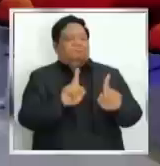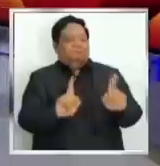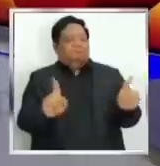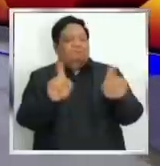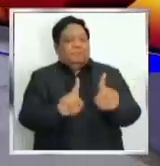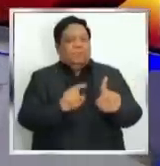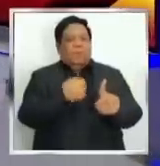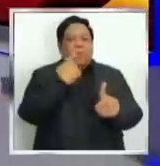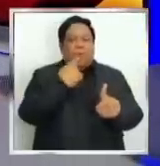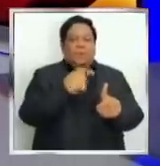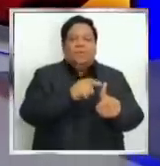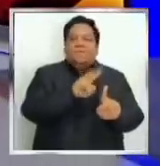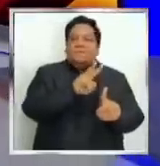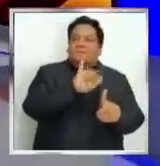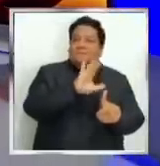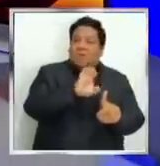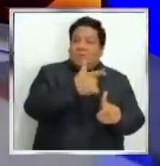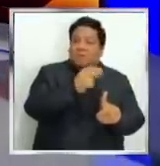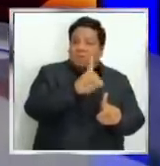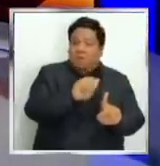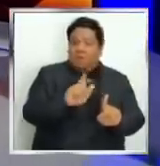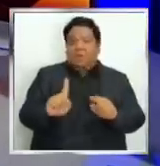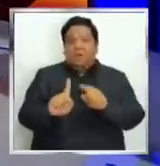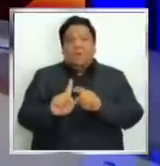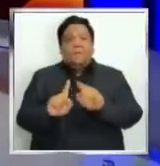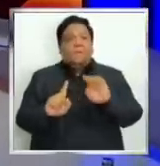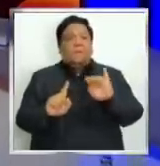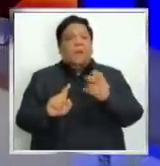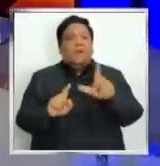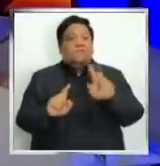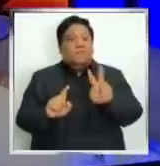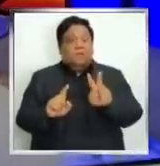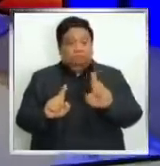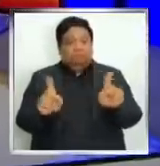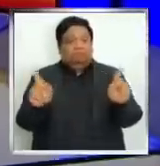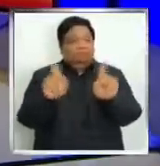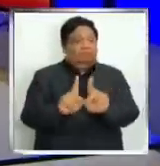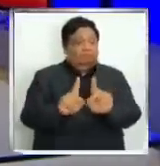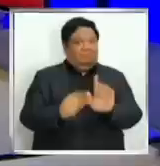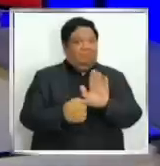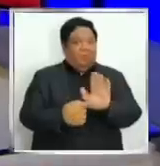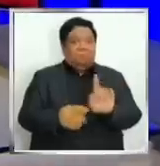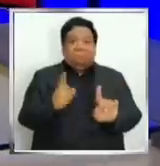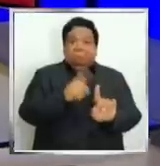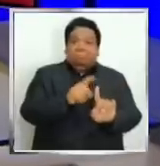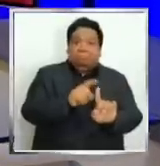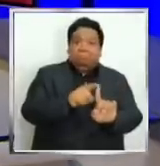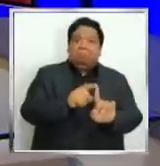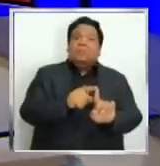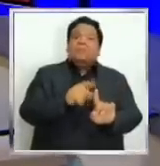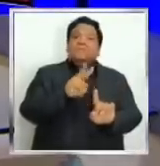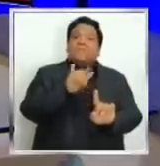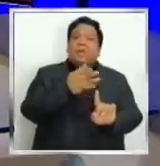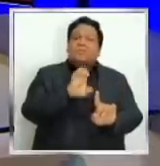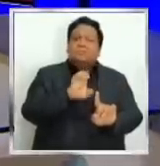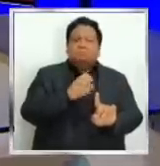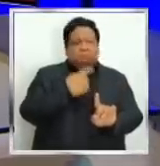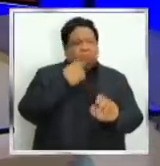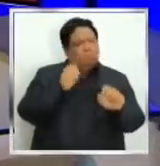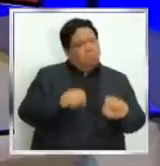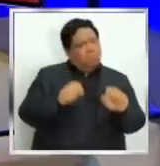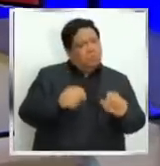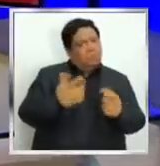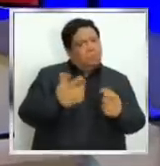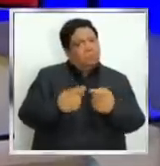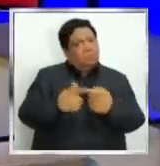si Unkabogable star Vice Ganda. Open sa sinabi ni Bitoy na possibilities, kabilang na ang movie at dream guesting sa